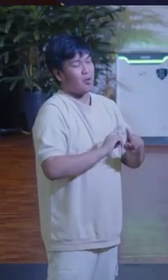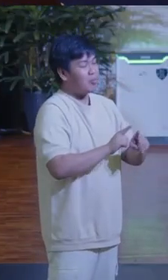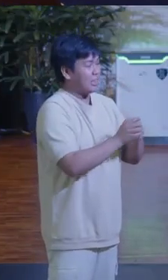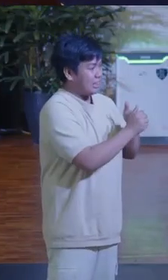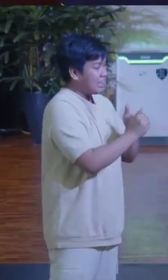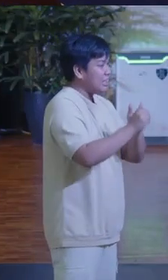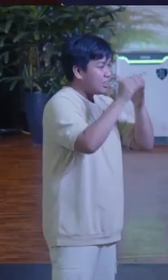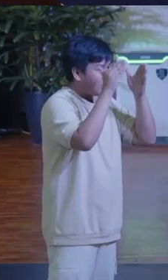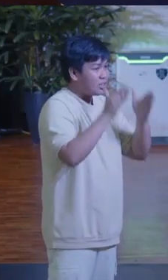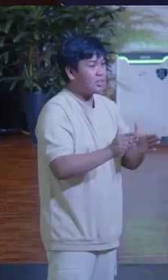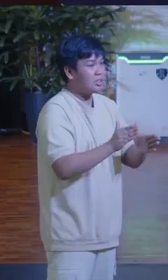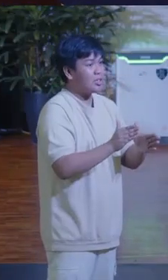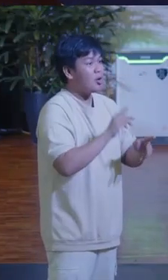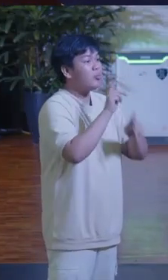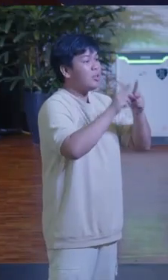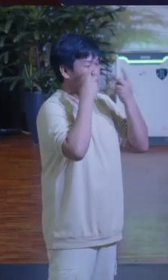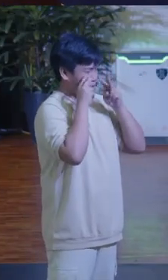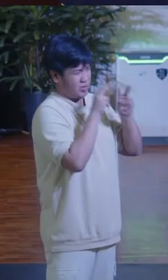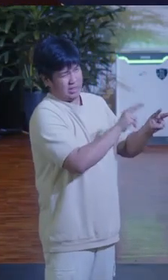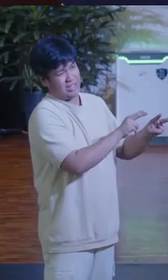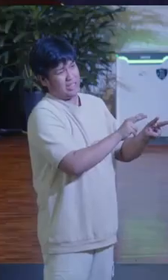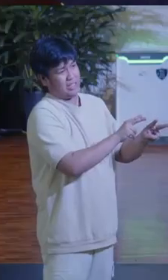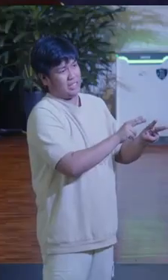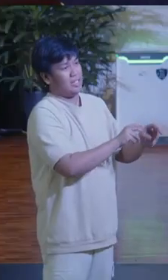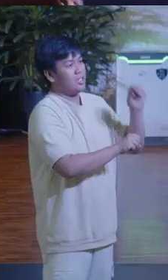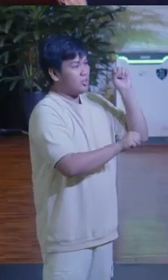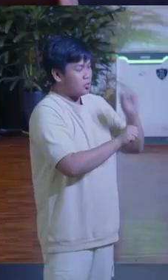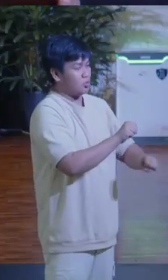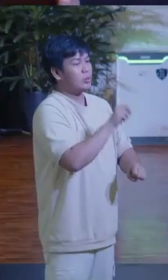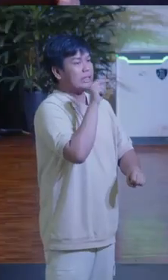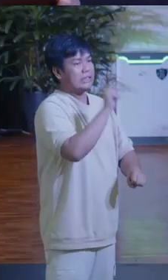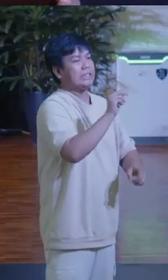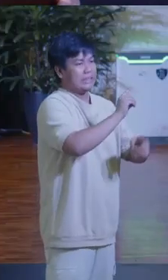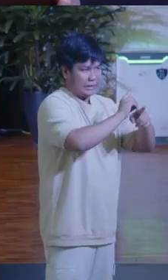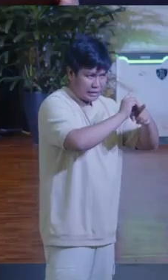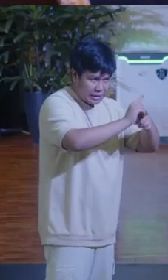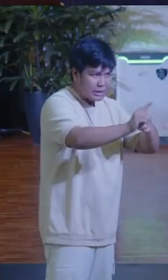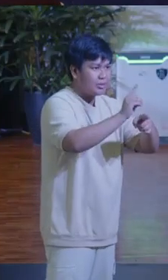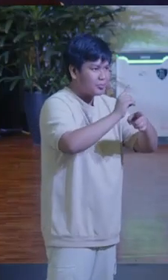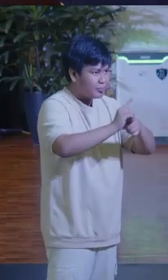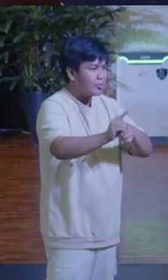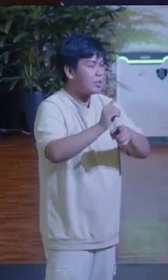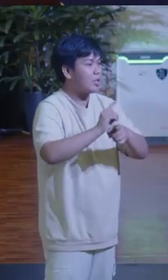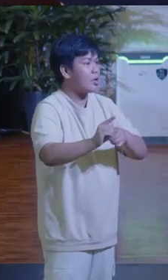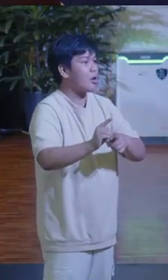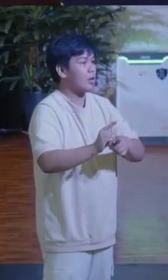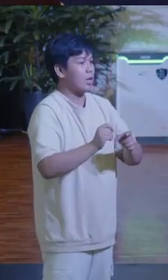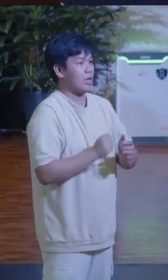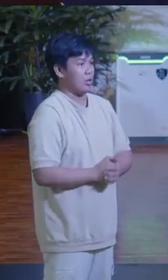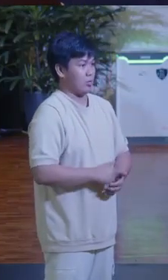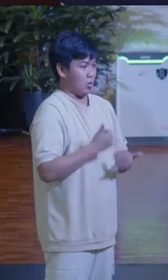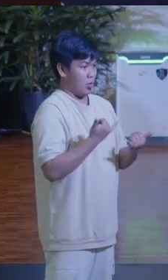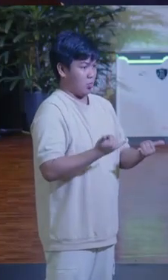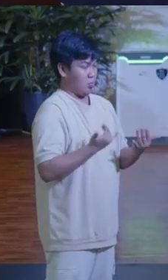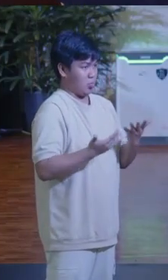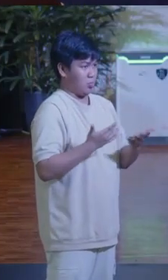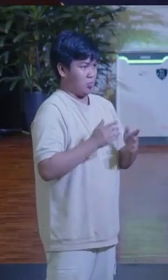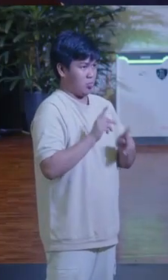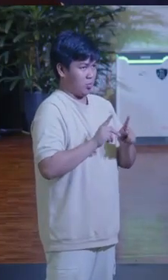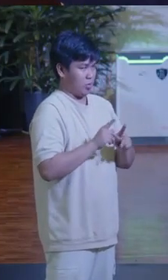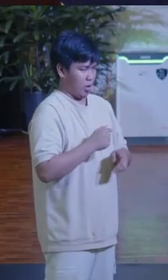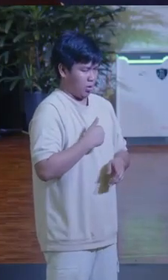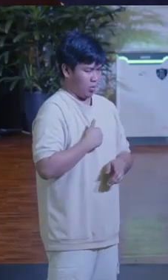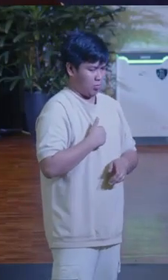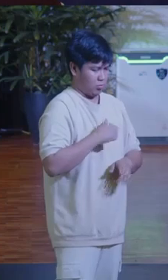At kung tayo ay didisiplinahin, tignan natin yon na isang pagmamahal ng church sa atin.